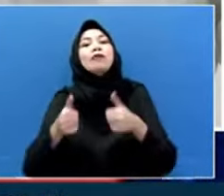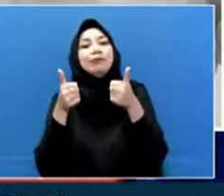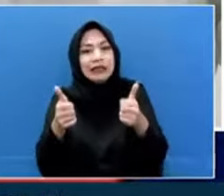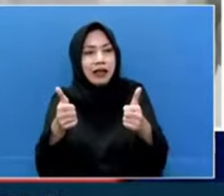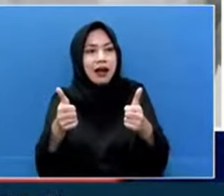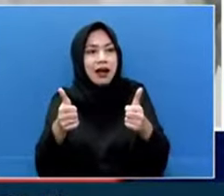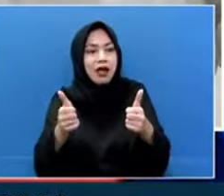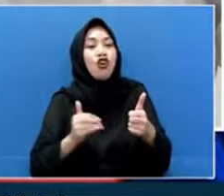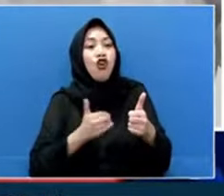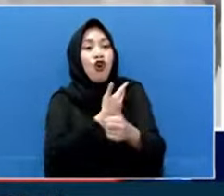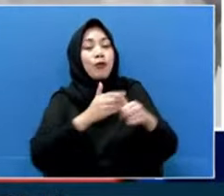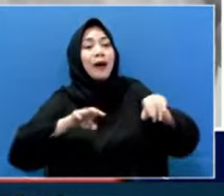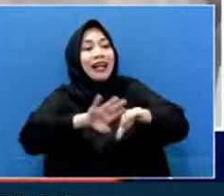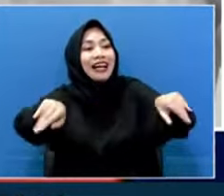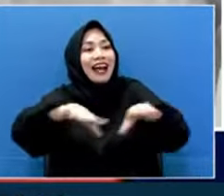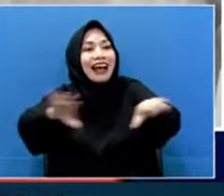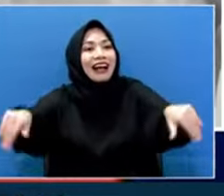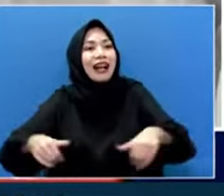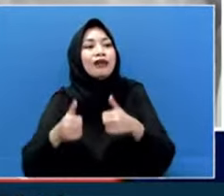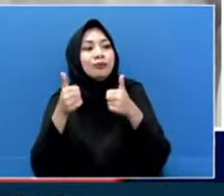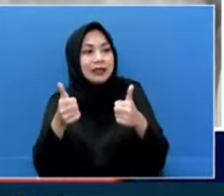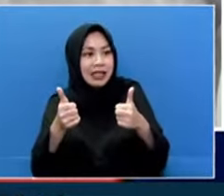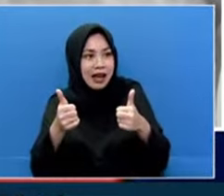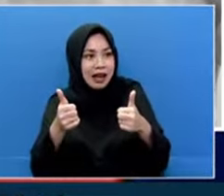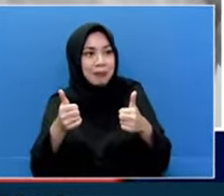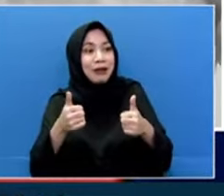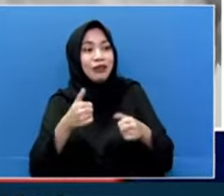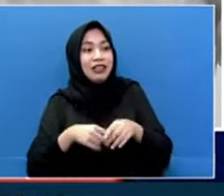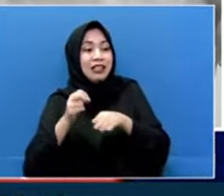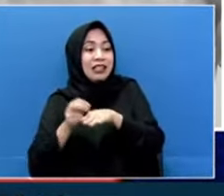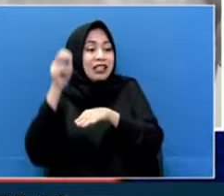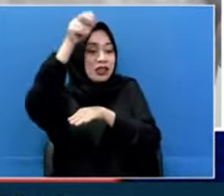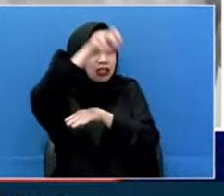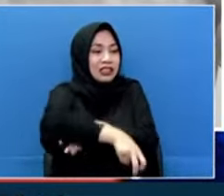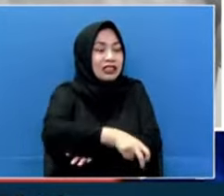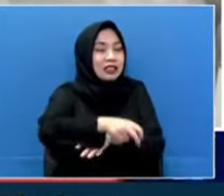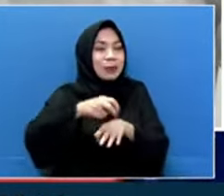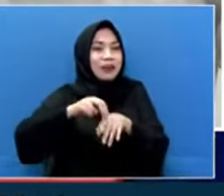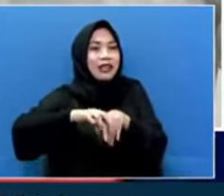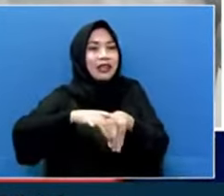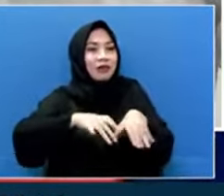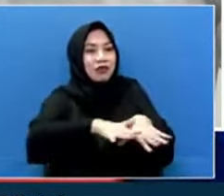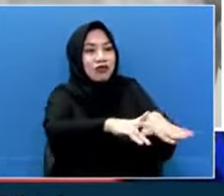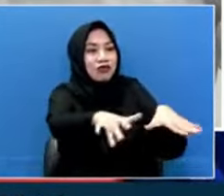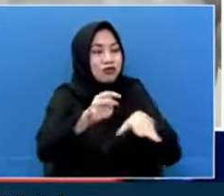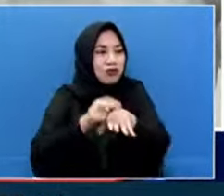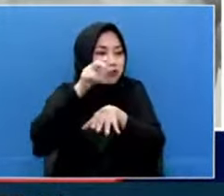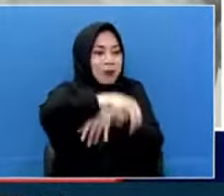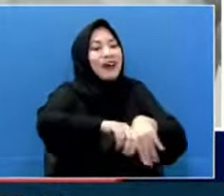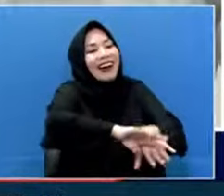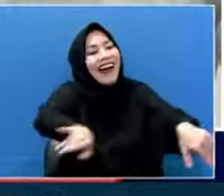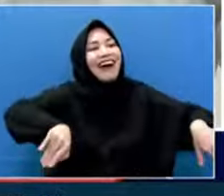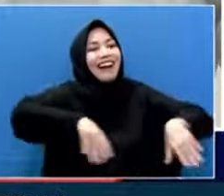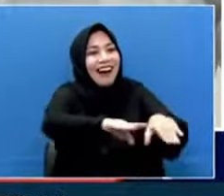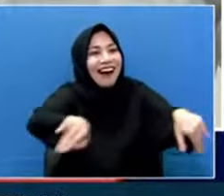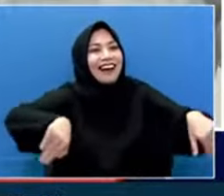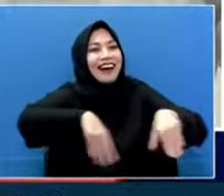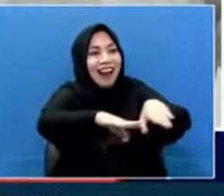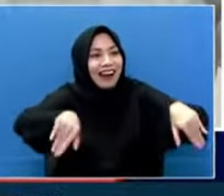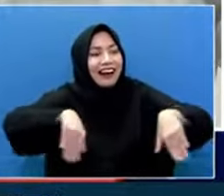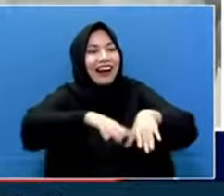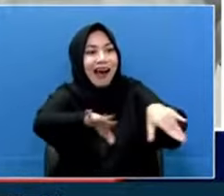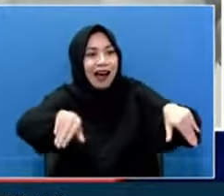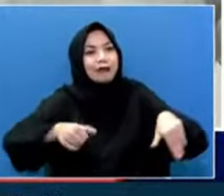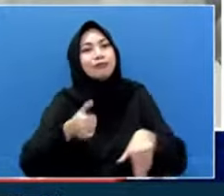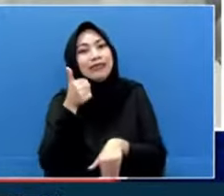saat itu juga tidak langsung kena sengatan listrik namun Masih sempat berenang di atas itu dan ketinggian air